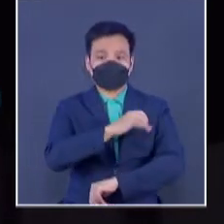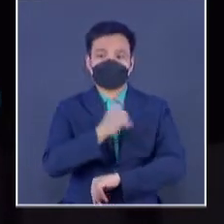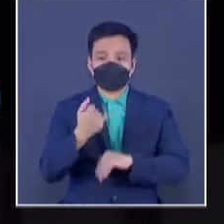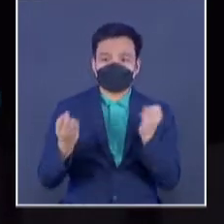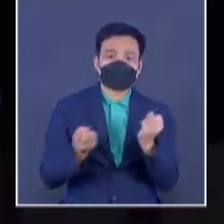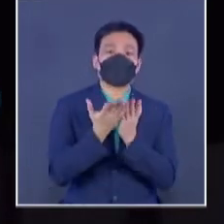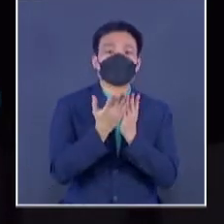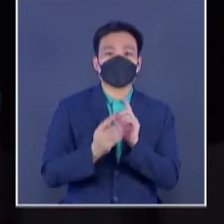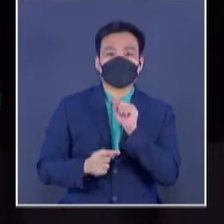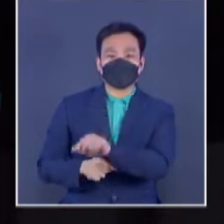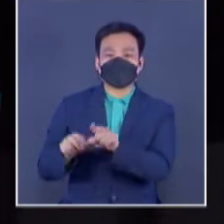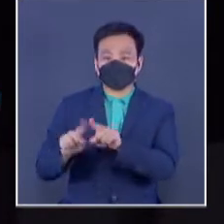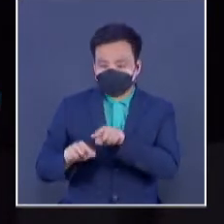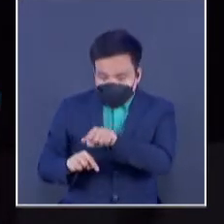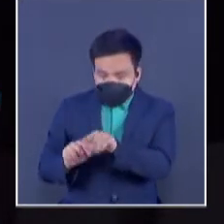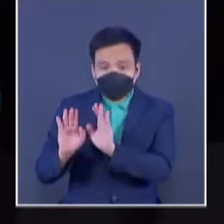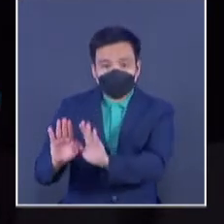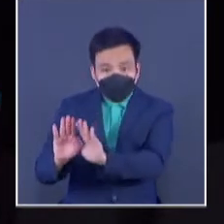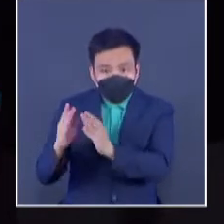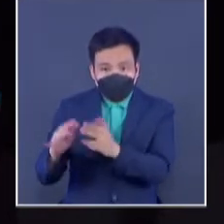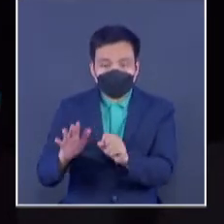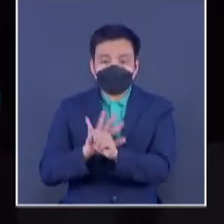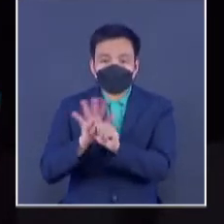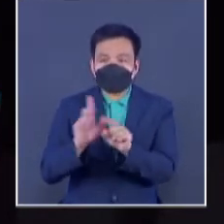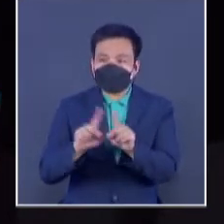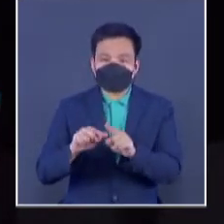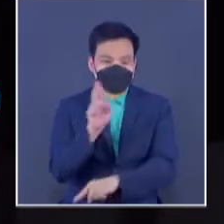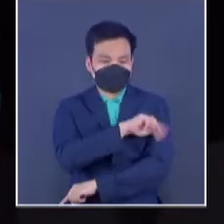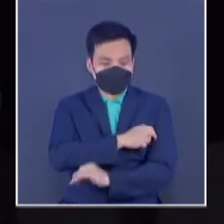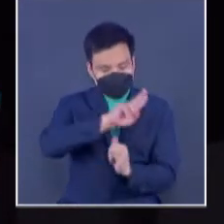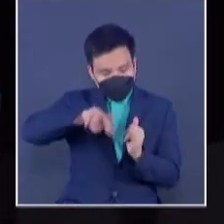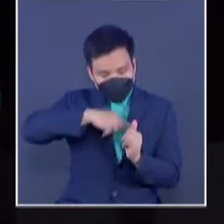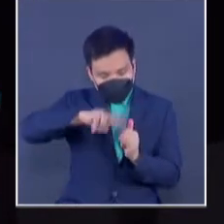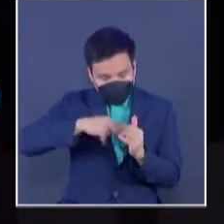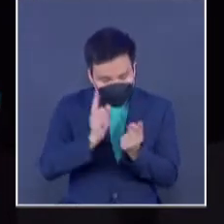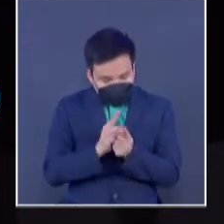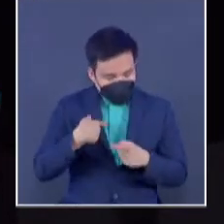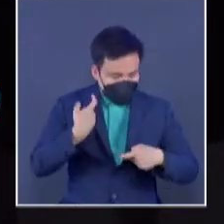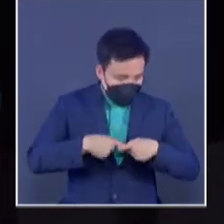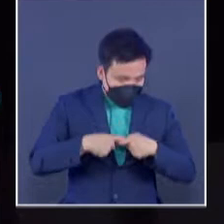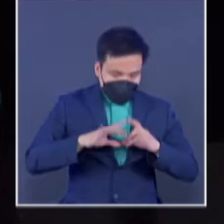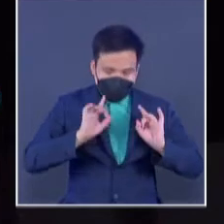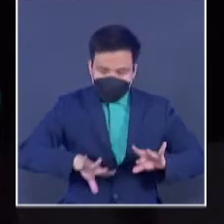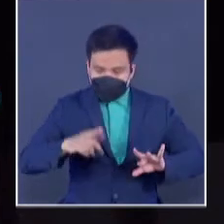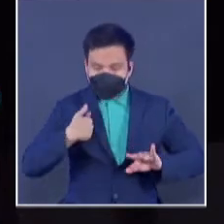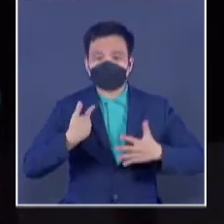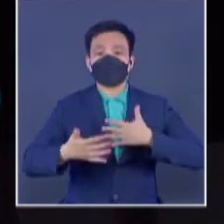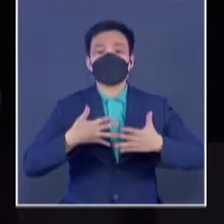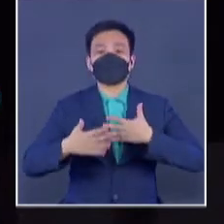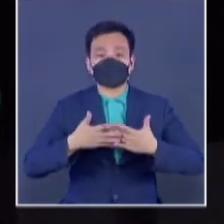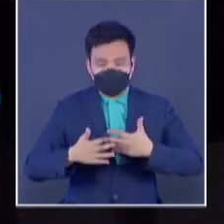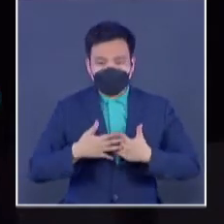งนี้เก็บไว้ก็เหมือนซื้อประกันไว้ก่อนพอไปตรวจแล้วเราก็ไปเจอเรื่องนั้นเรื่องนี้อะไรอย่างเงี้ยค่ะก็เลยอ่ะโอเคมันก็ไม่ได้เป็นอะไรที่เสียหายแล้ว